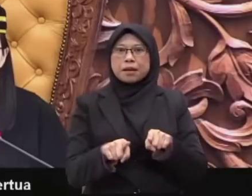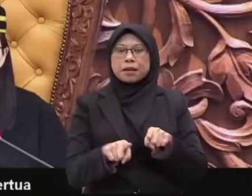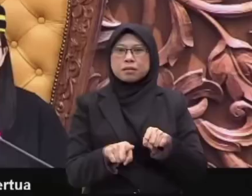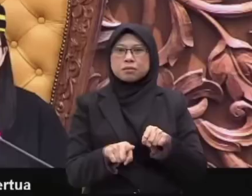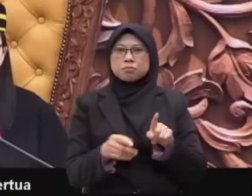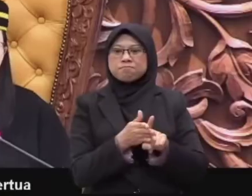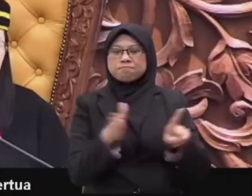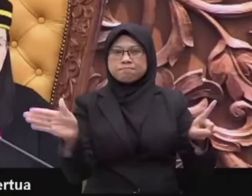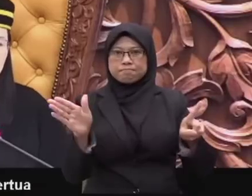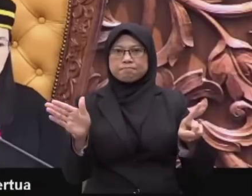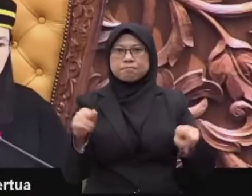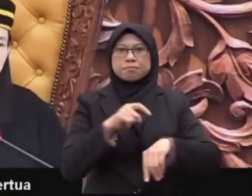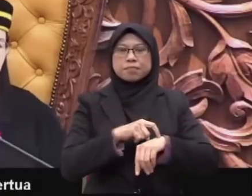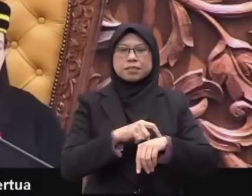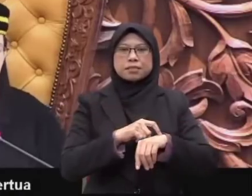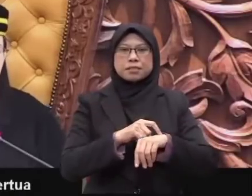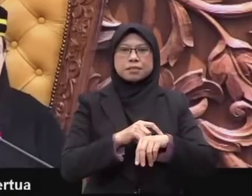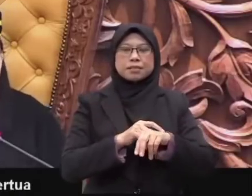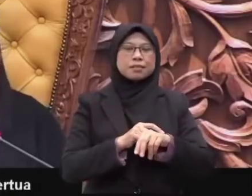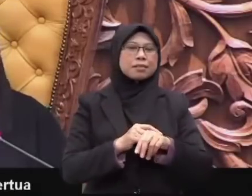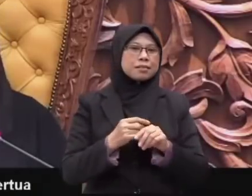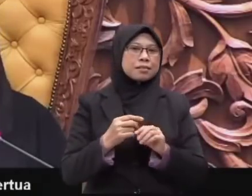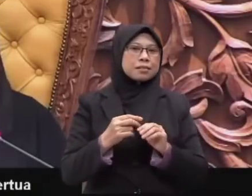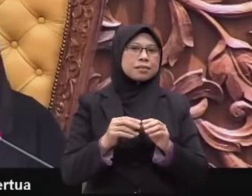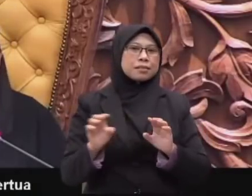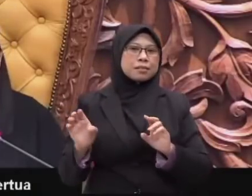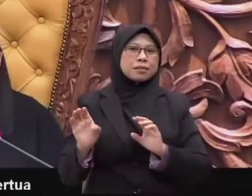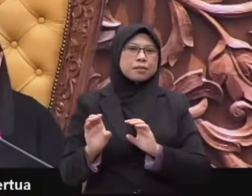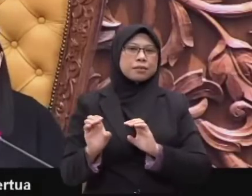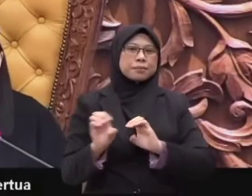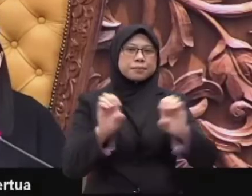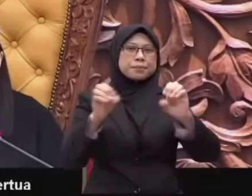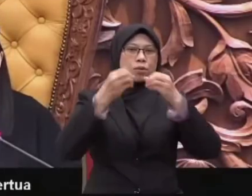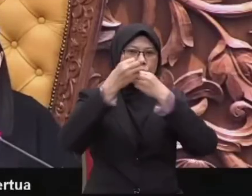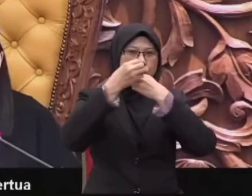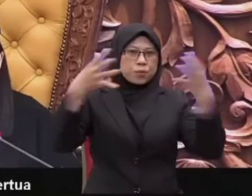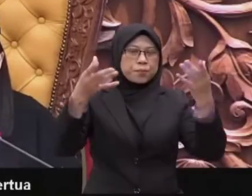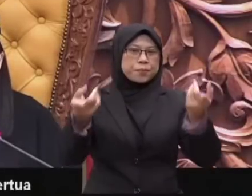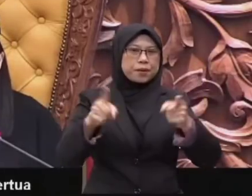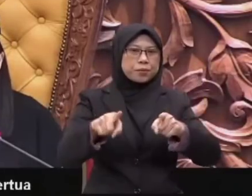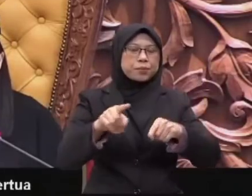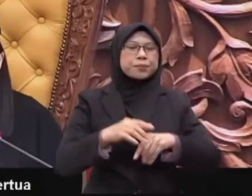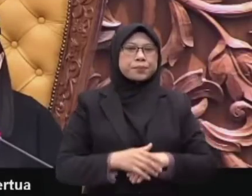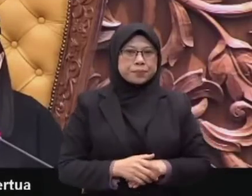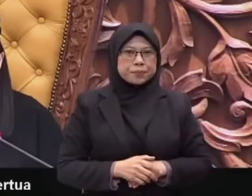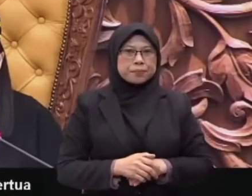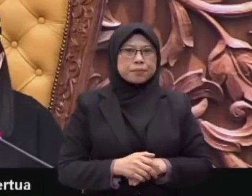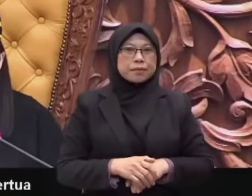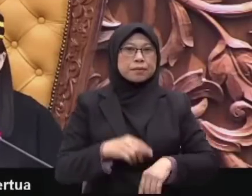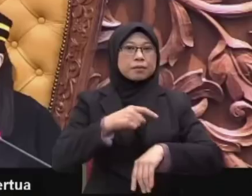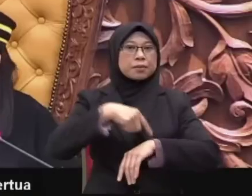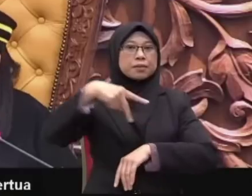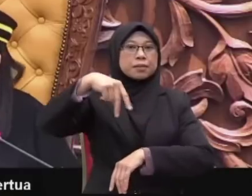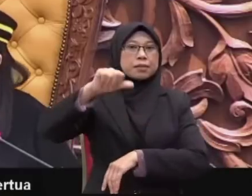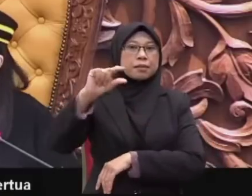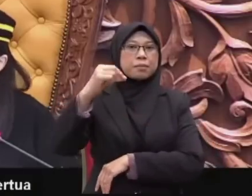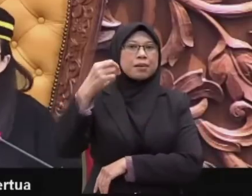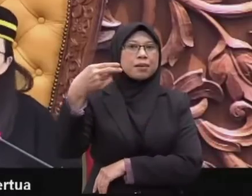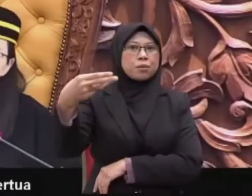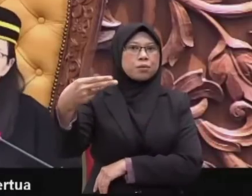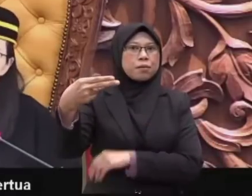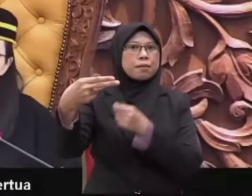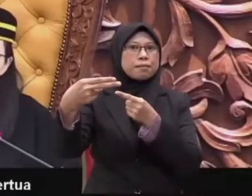Tuduhan berniat jahat. Tarik balik. 77 ketika, 1 ketika C, pimpinan Speaker, yang berhormat Pago 77,